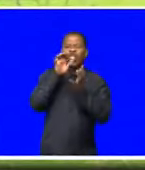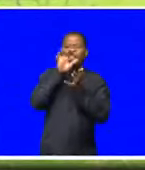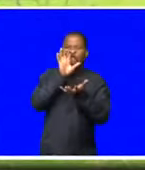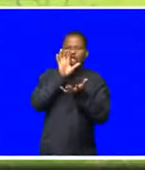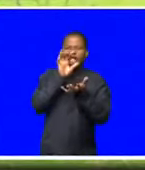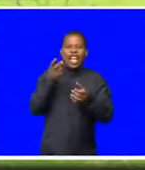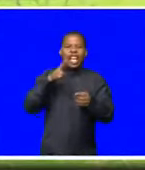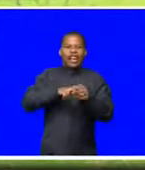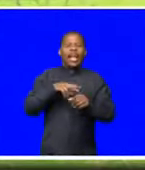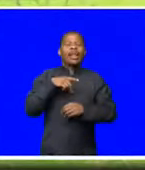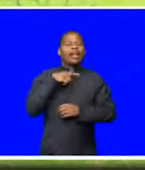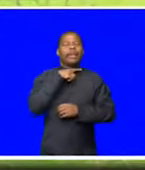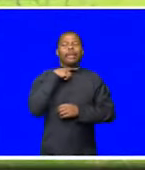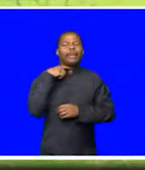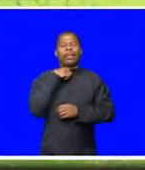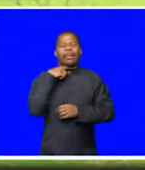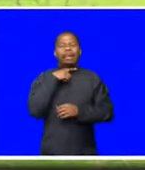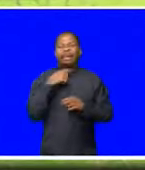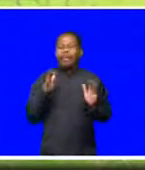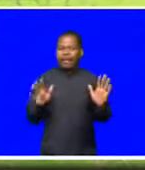nje ahlele baleni